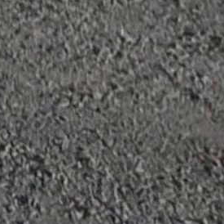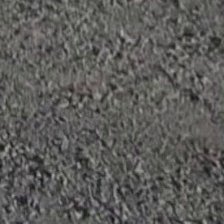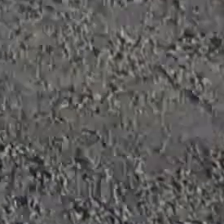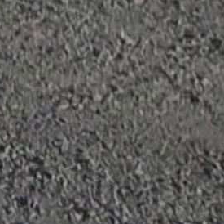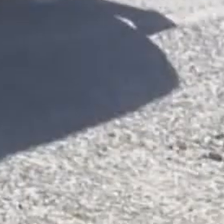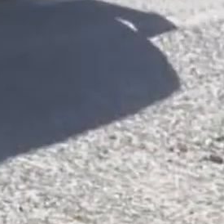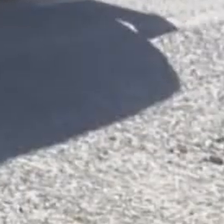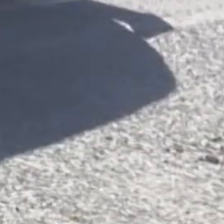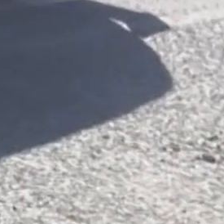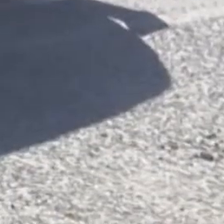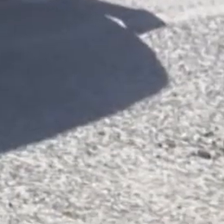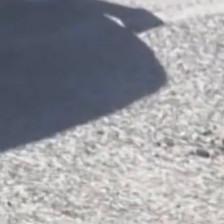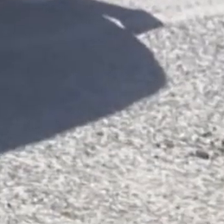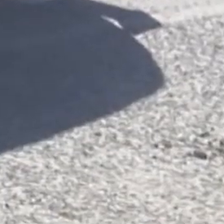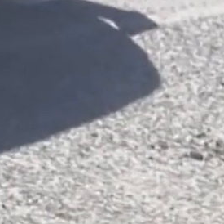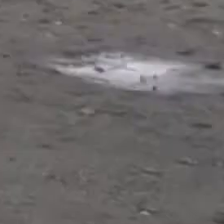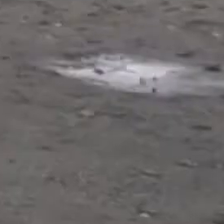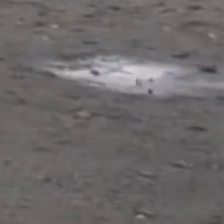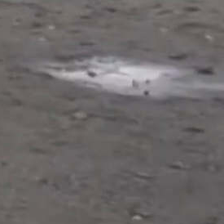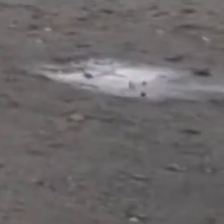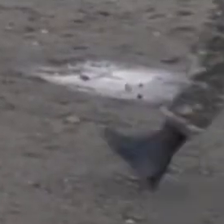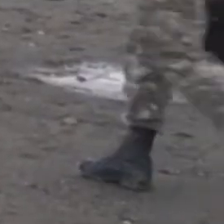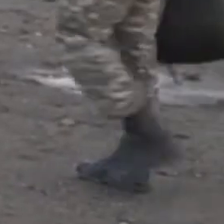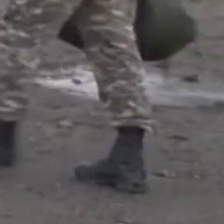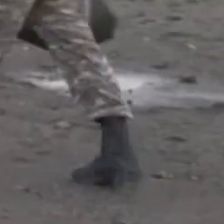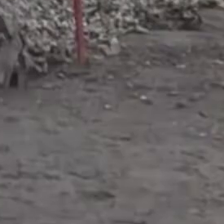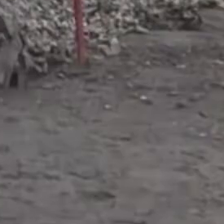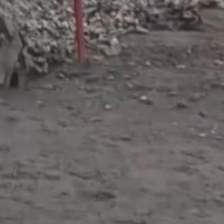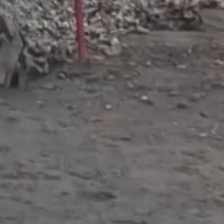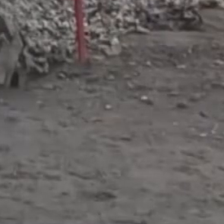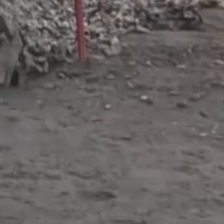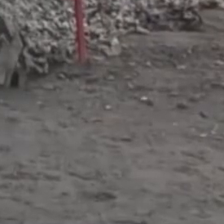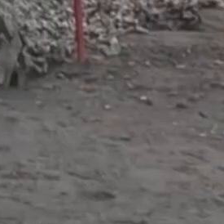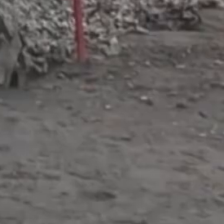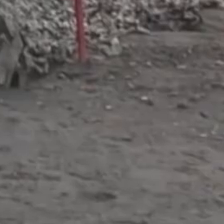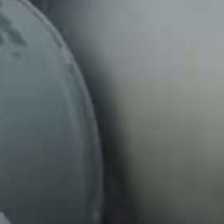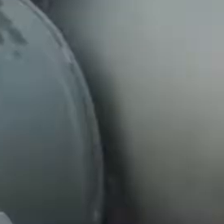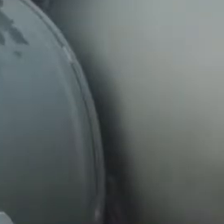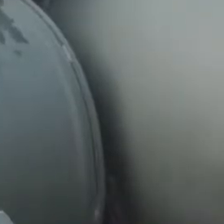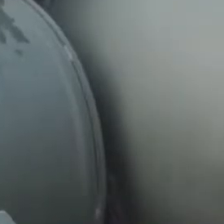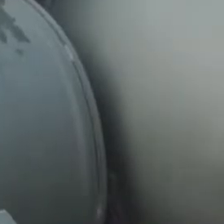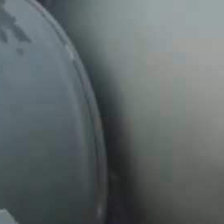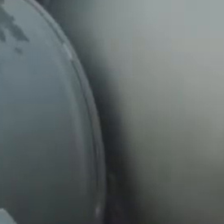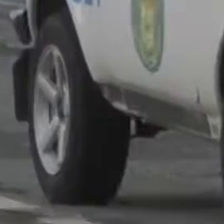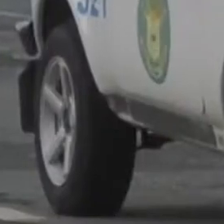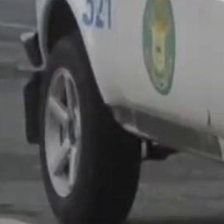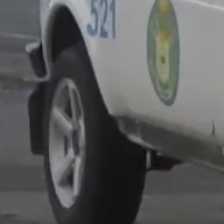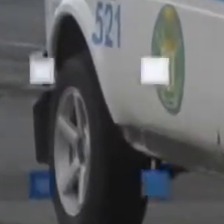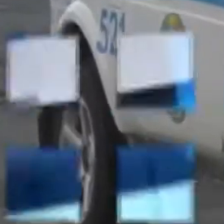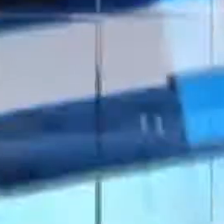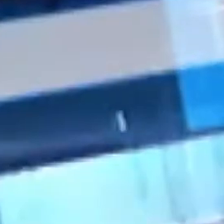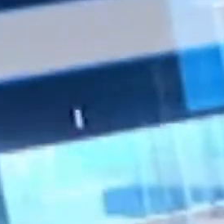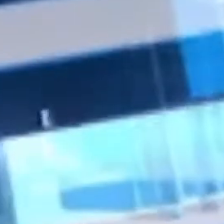асырылмақ. Әскери қызметкерлер бақылау бекеттерінен кетуде. Сонымен қатар қала көшелерін полиция қызметкерлерімен бірге патрульдеу жұмысы да